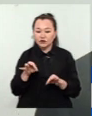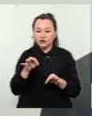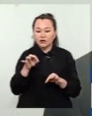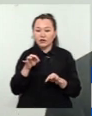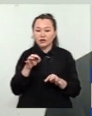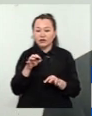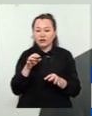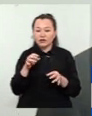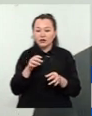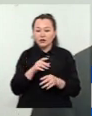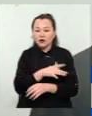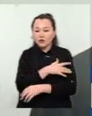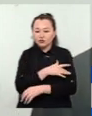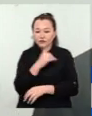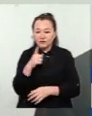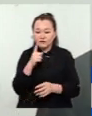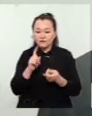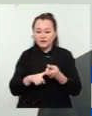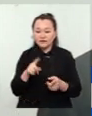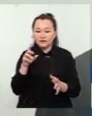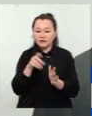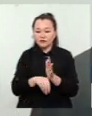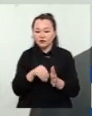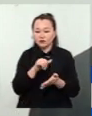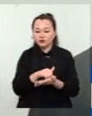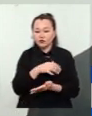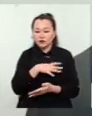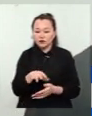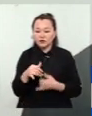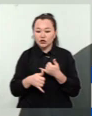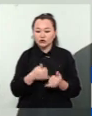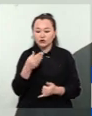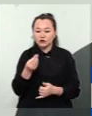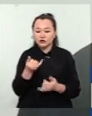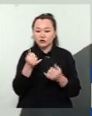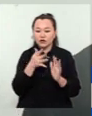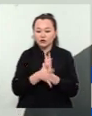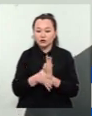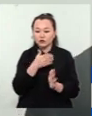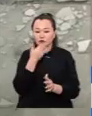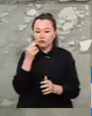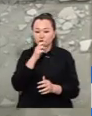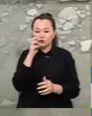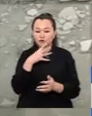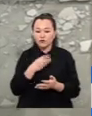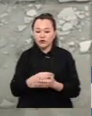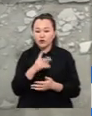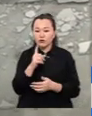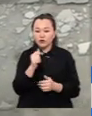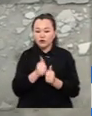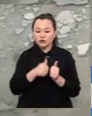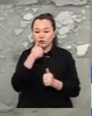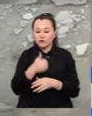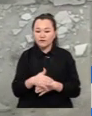инфраструктуры. В этой связи на сегодня на его содержание деньги не расходуются, бюджетные. Однако